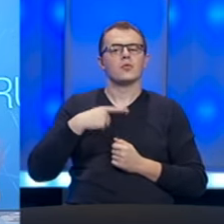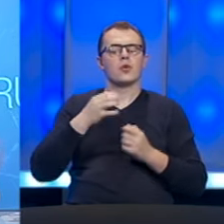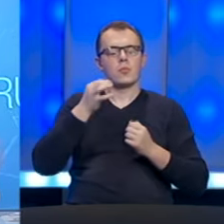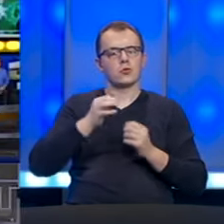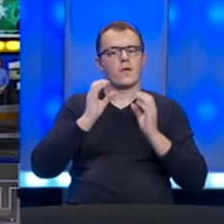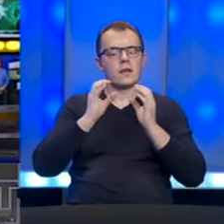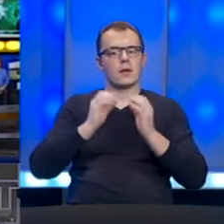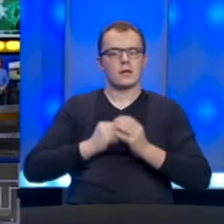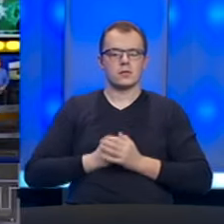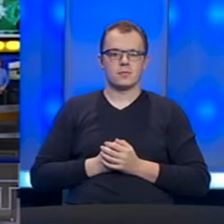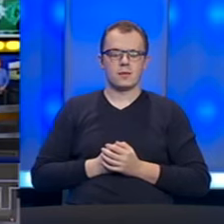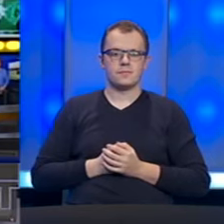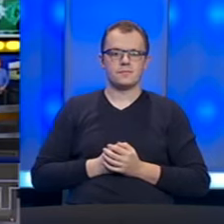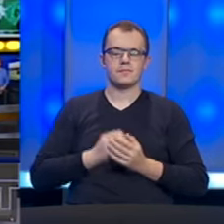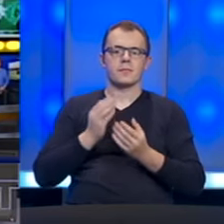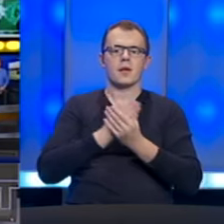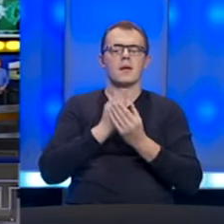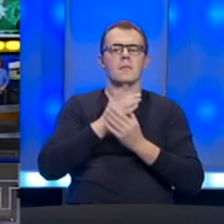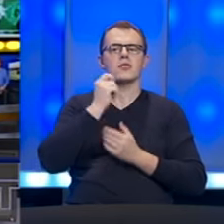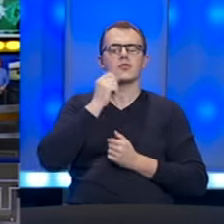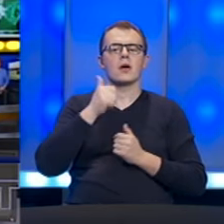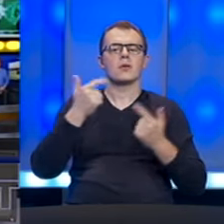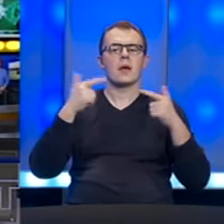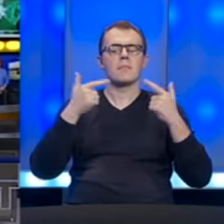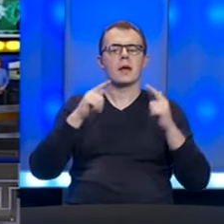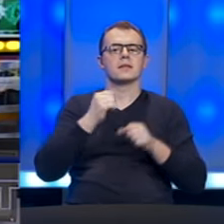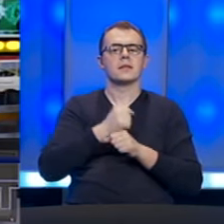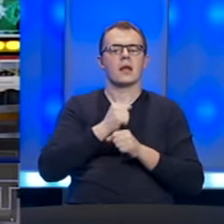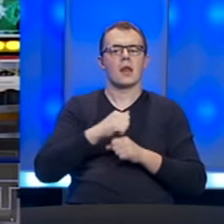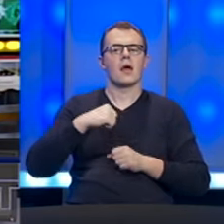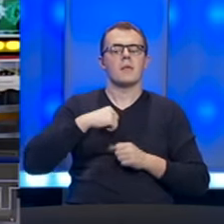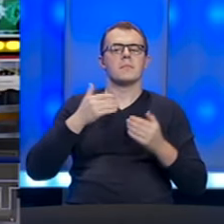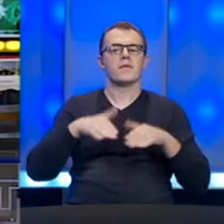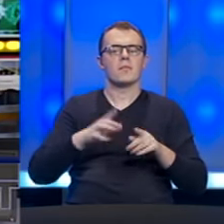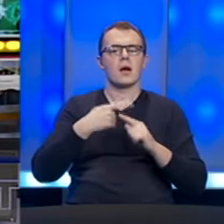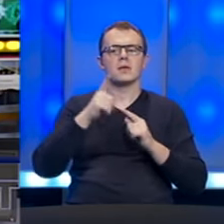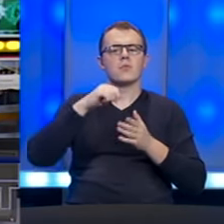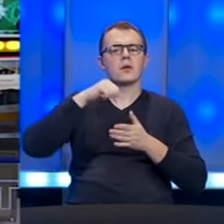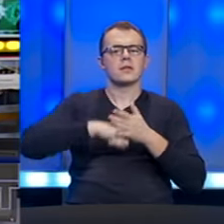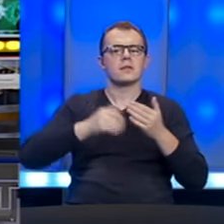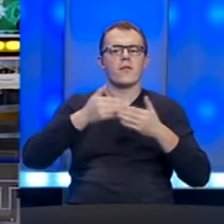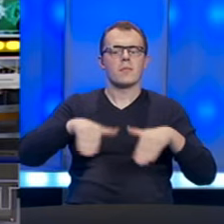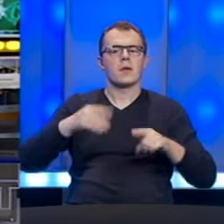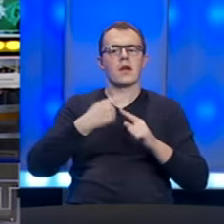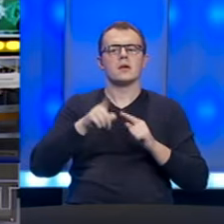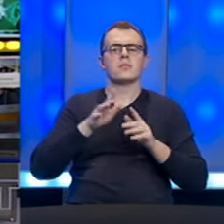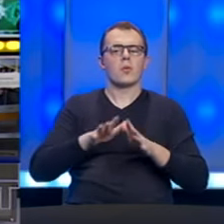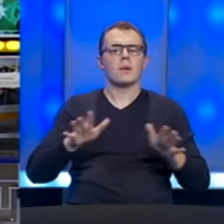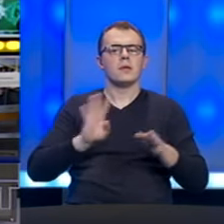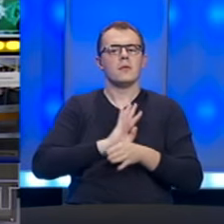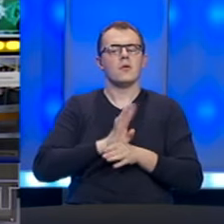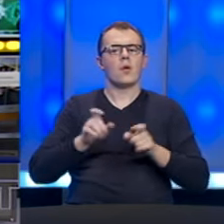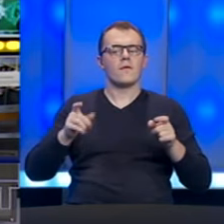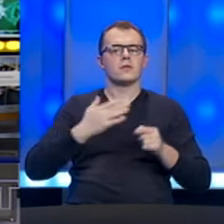gledaocima. Međunarodni je praznik rada 1. maj. Zbog restriktivnih mjera uvedenih zbog pandemije koronavirusa u